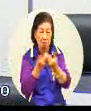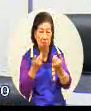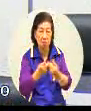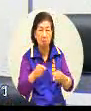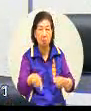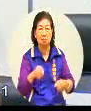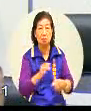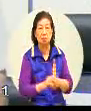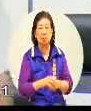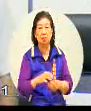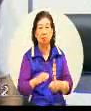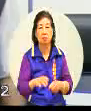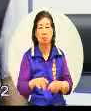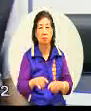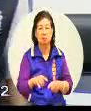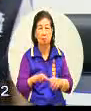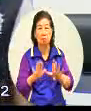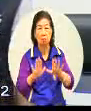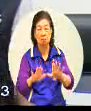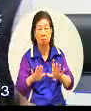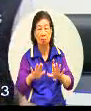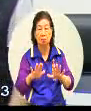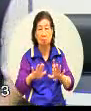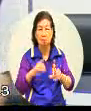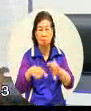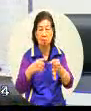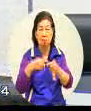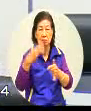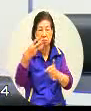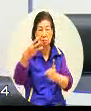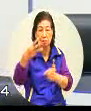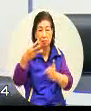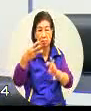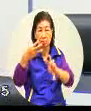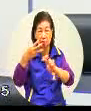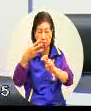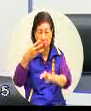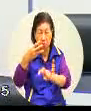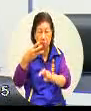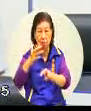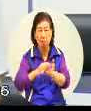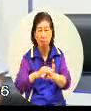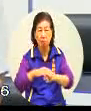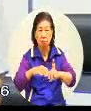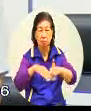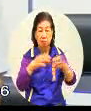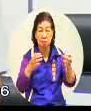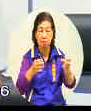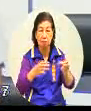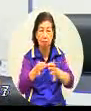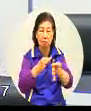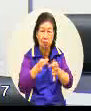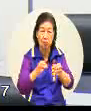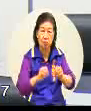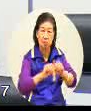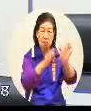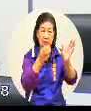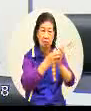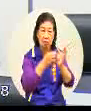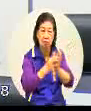果呢，在今年三月二十，都发局哦，给准这个开发许可啦，给准开发